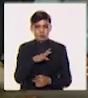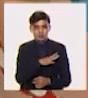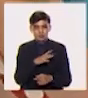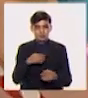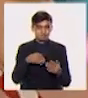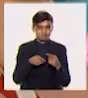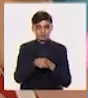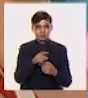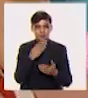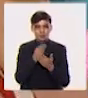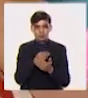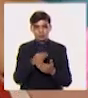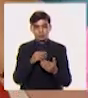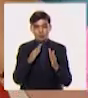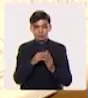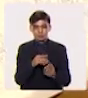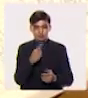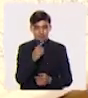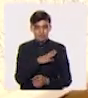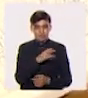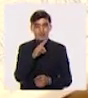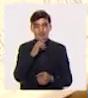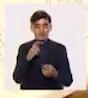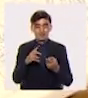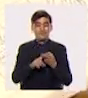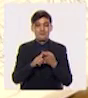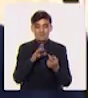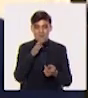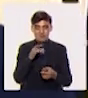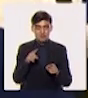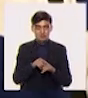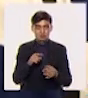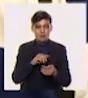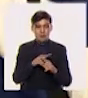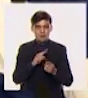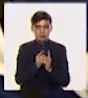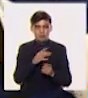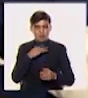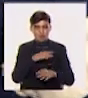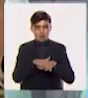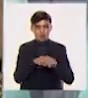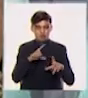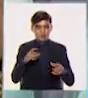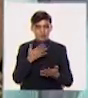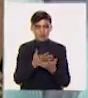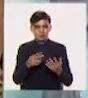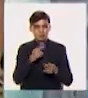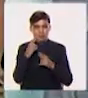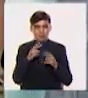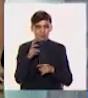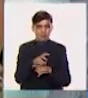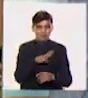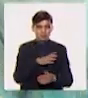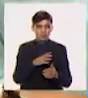әзер етеді екен. Ал карантин уақытында жағдай тіптен ушығып кетті дейді тұрғындар. Тұрғындар 90 түрлі сырқатпен келетін емделушілердің